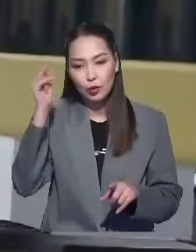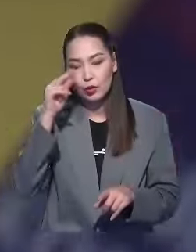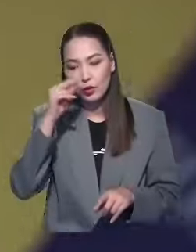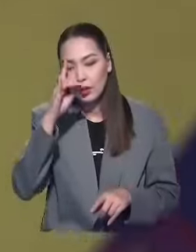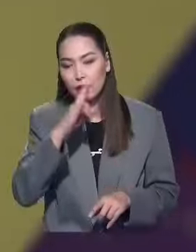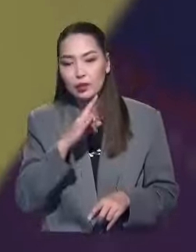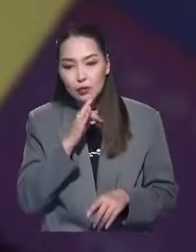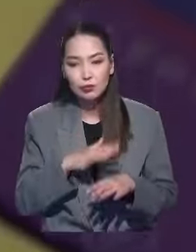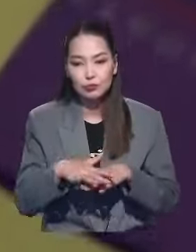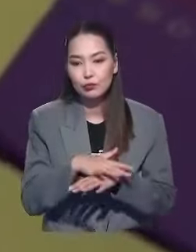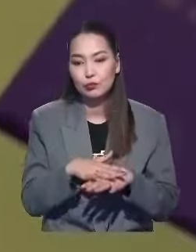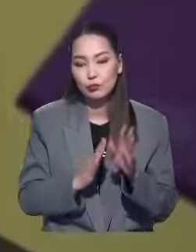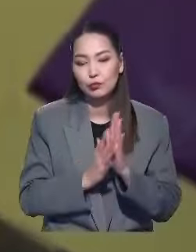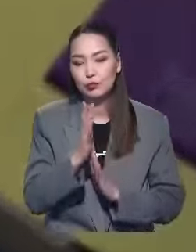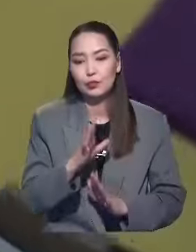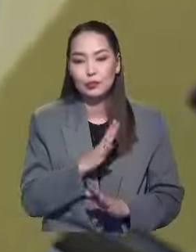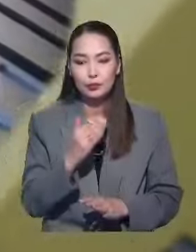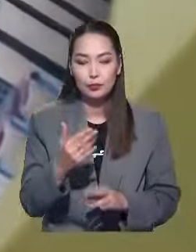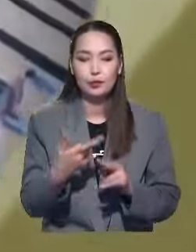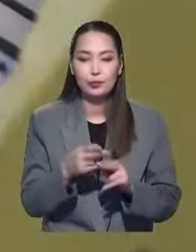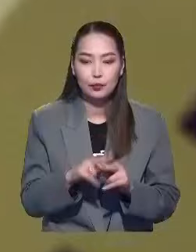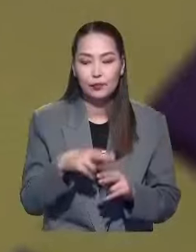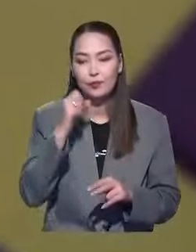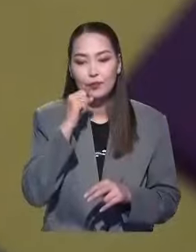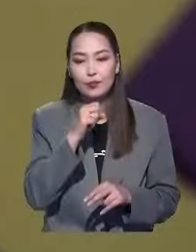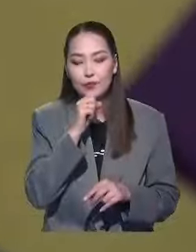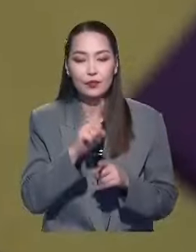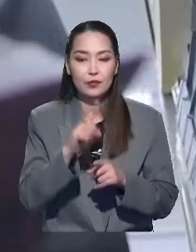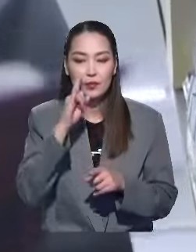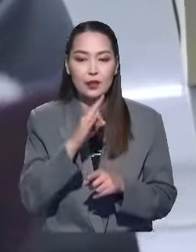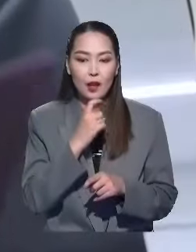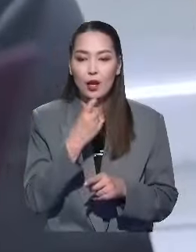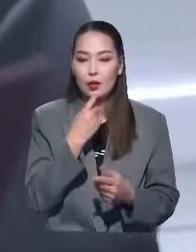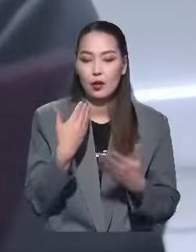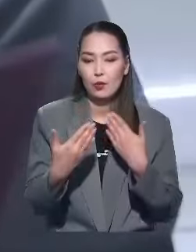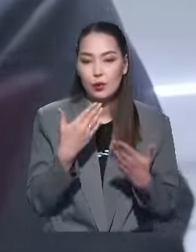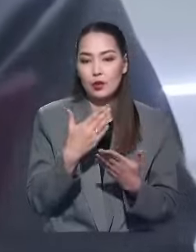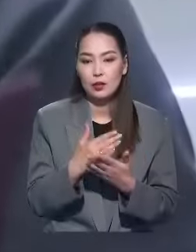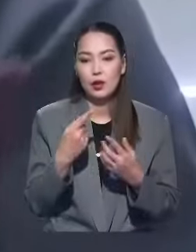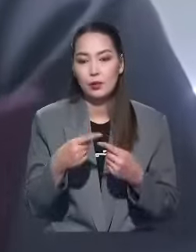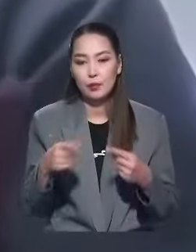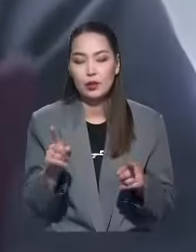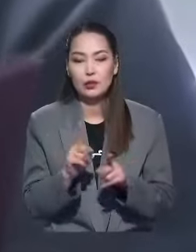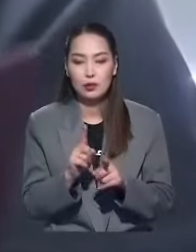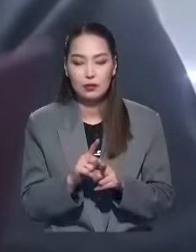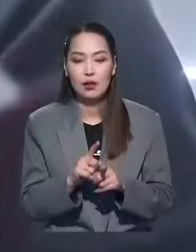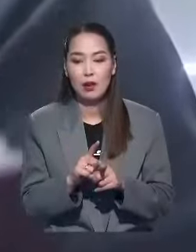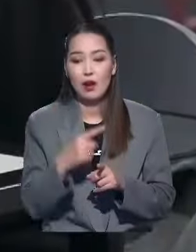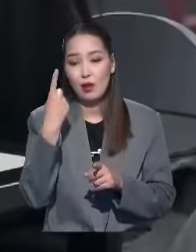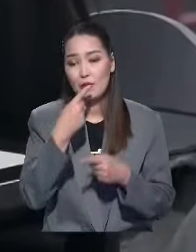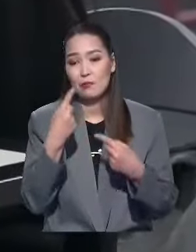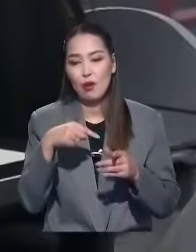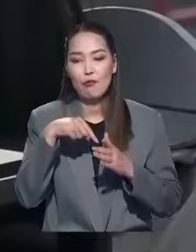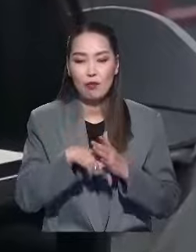қазақ ортада өсті. Үйінде әке анасы, ата-әжесі қазақ тілінде сөйлейді. Түрі басқа демесеңіз, жан қазақ болып кеткен.